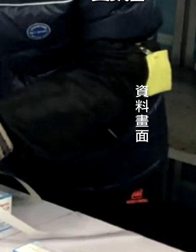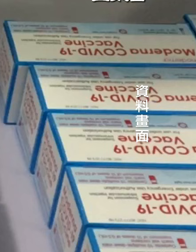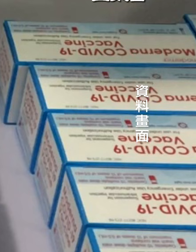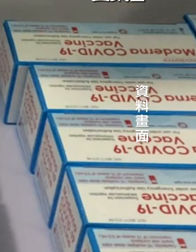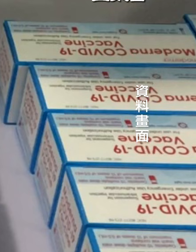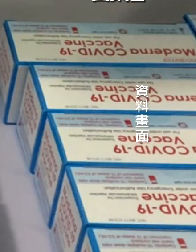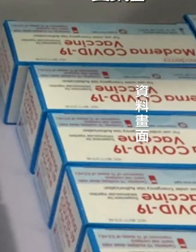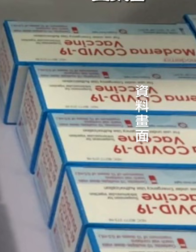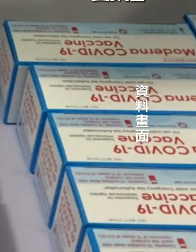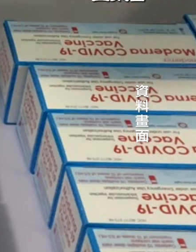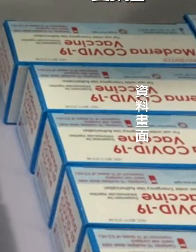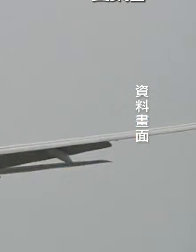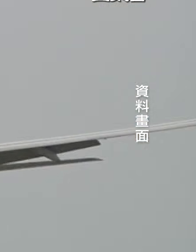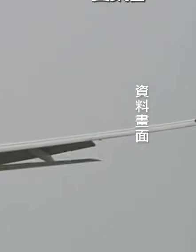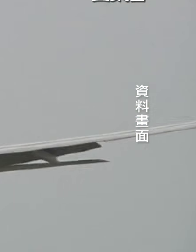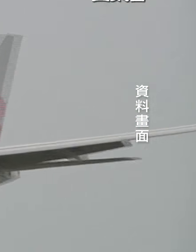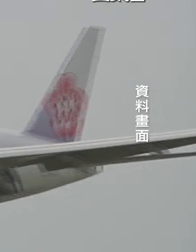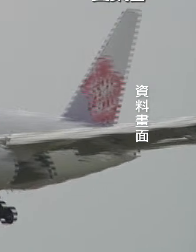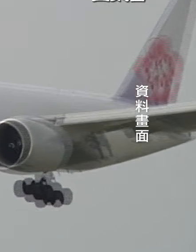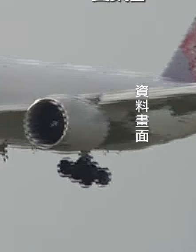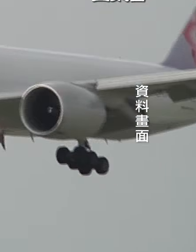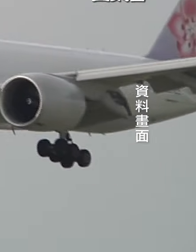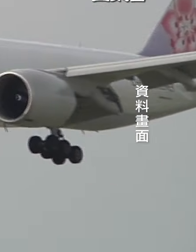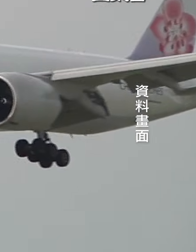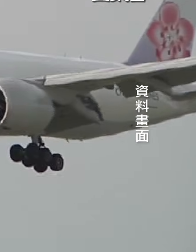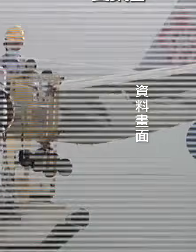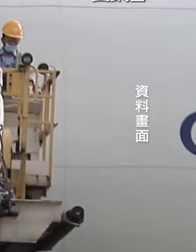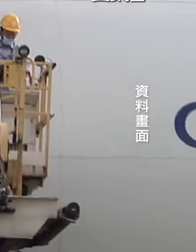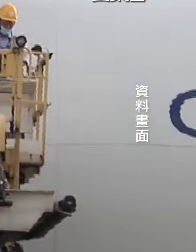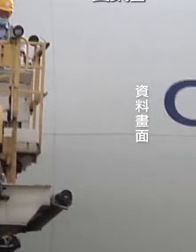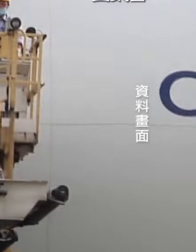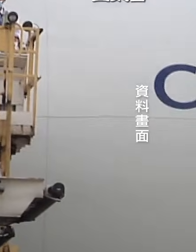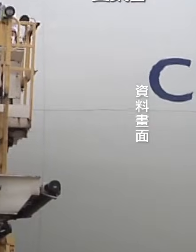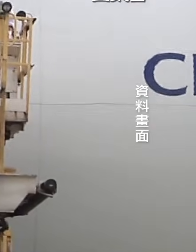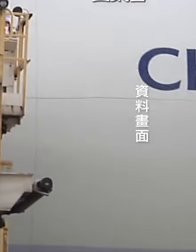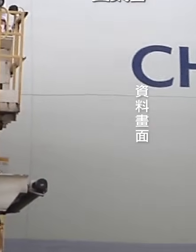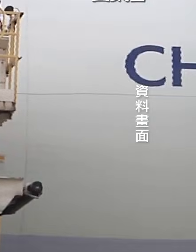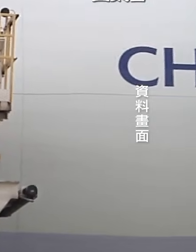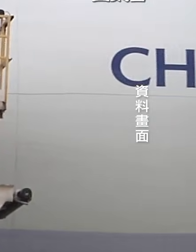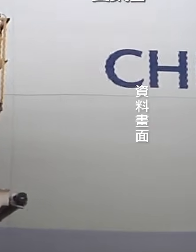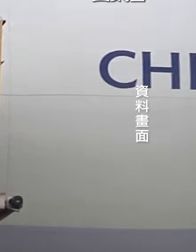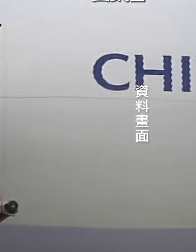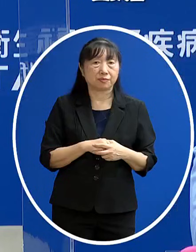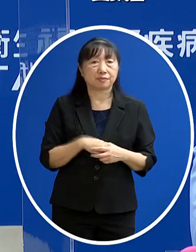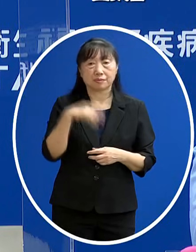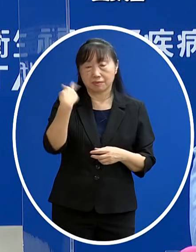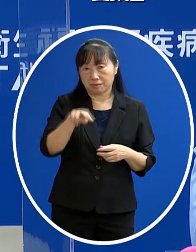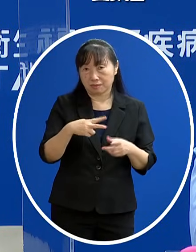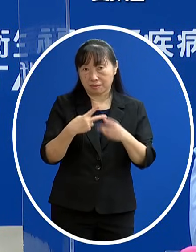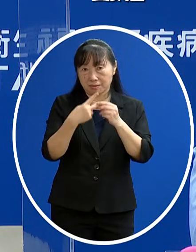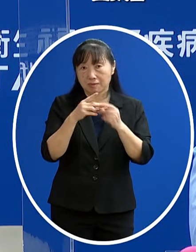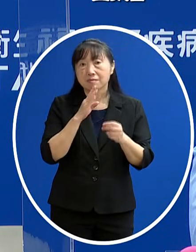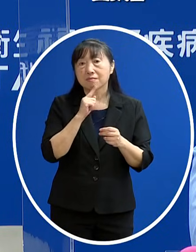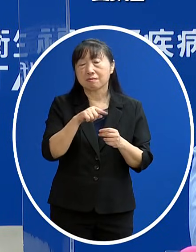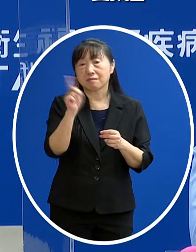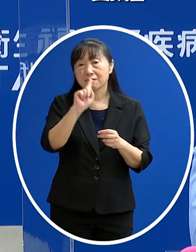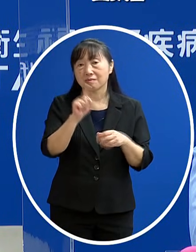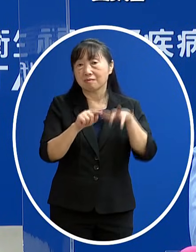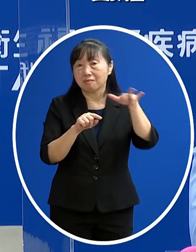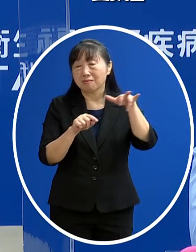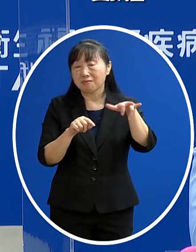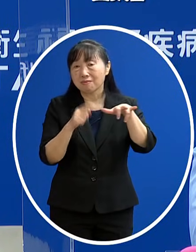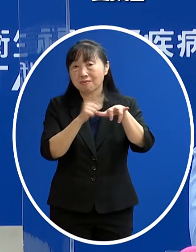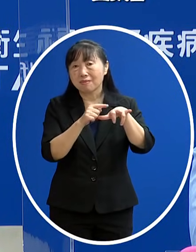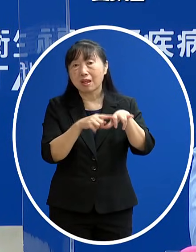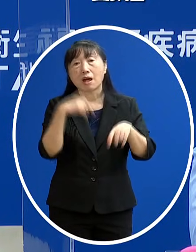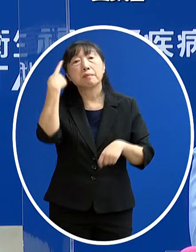之外，台湾跟莫德纳原厂购买的第三批疫苗也预计在30日下午抵台。 是哪一班飞机？什么？